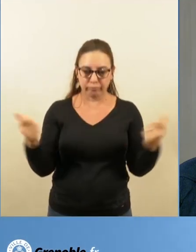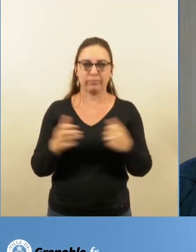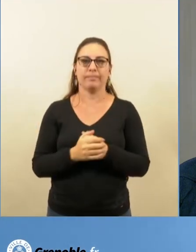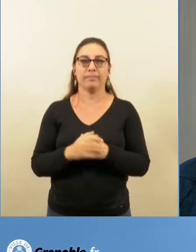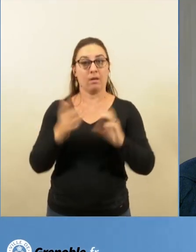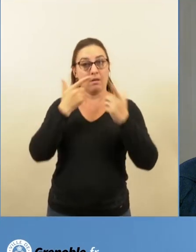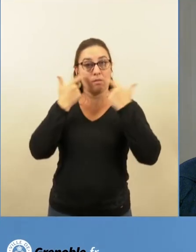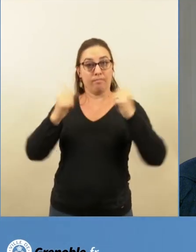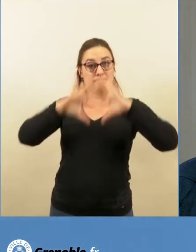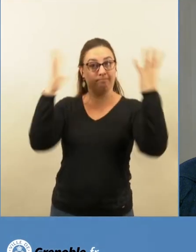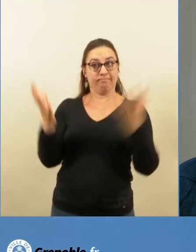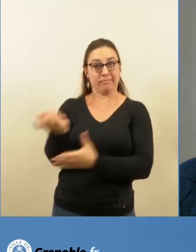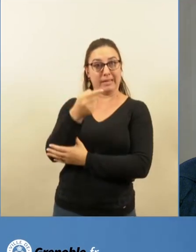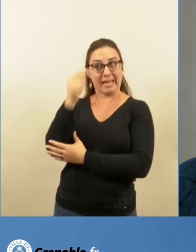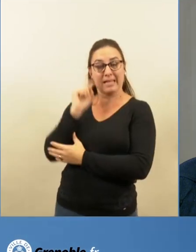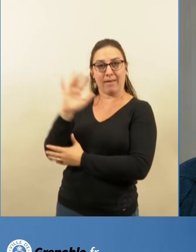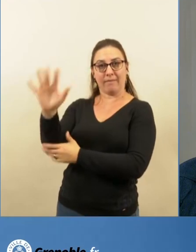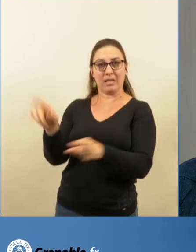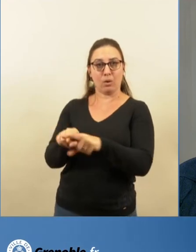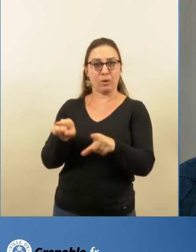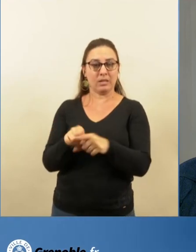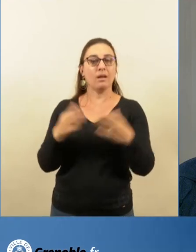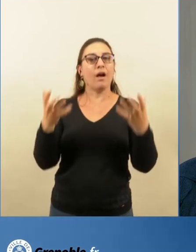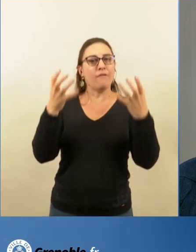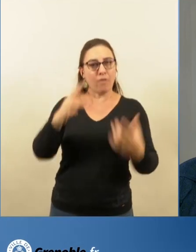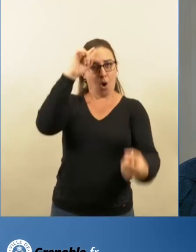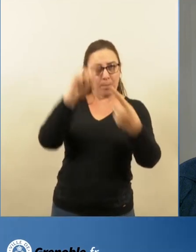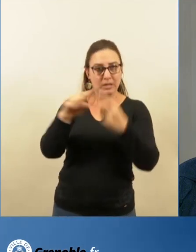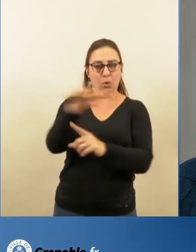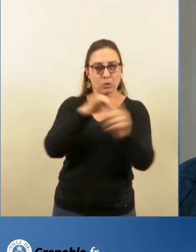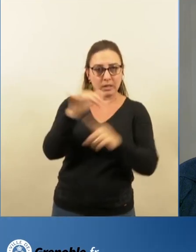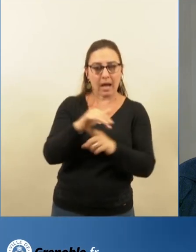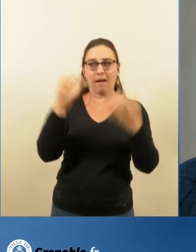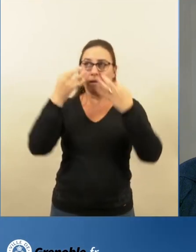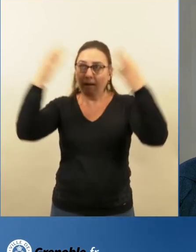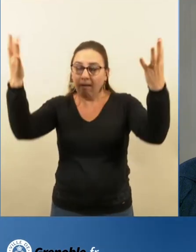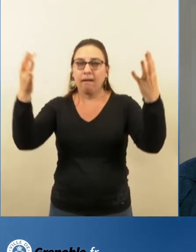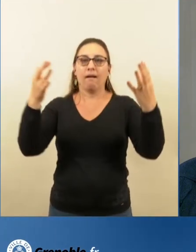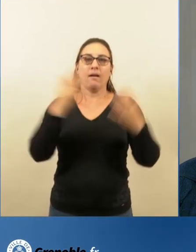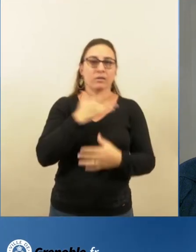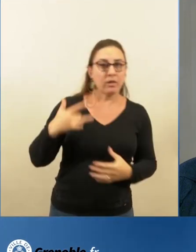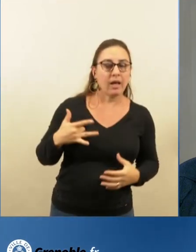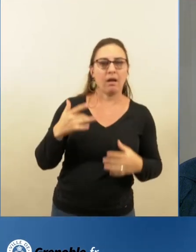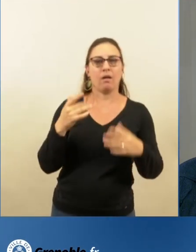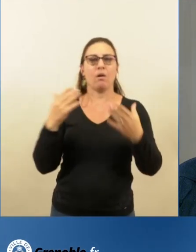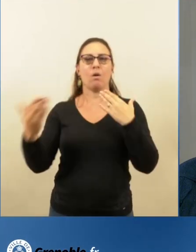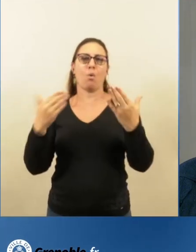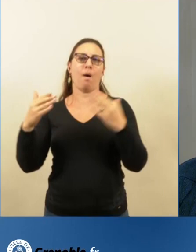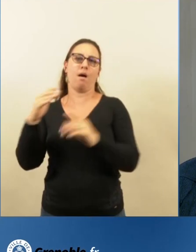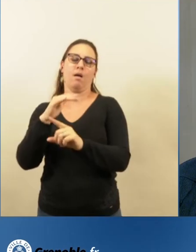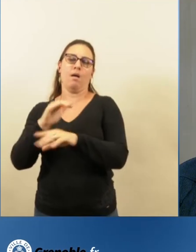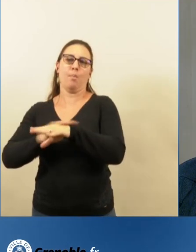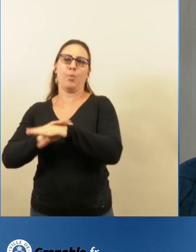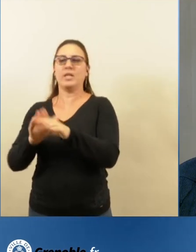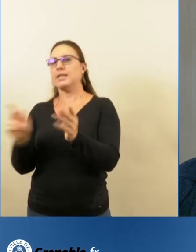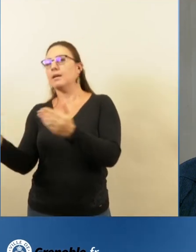cet avis négatif était payé autant par un souci d'ambition sociale sanitaire et climatique que par un enjeu de lisibilité des politiques publiques or